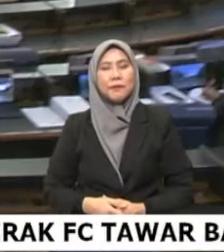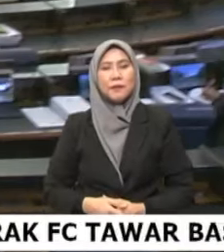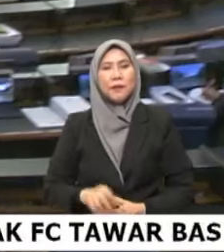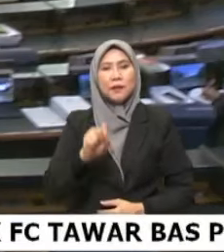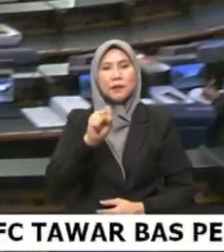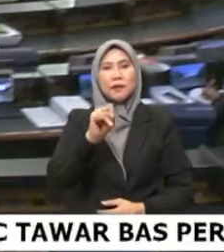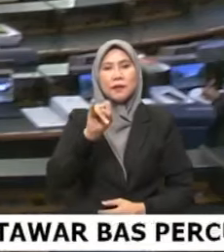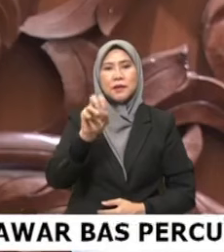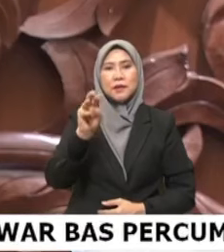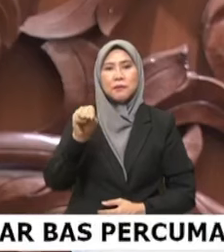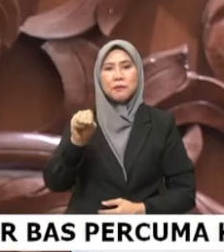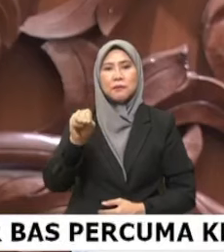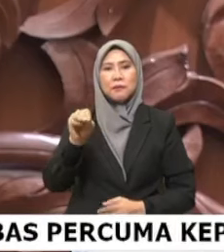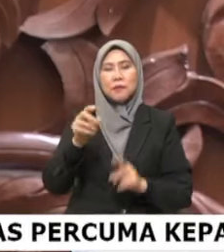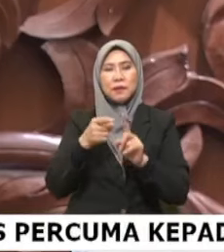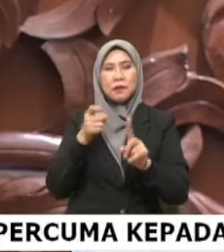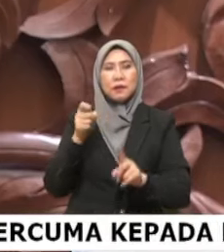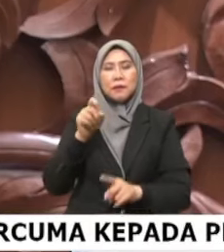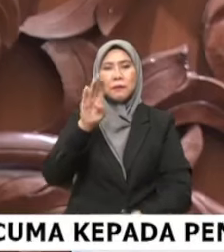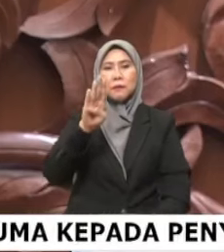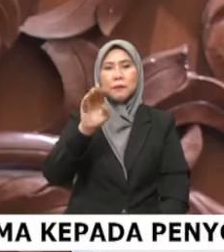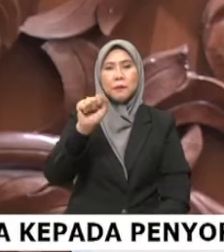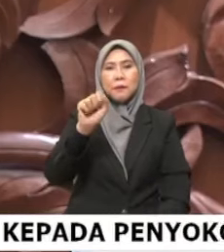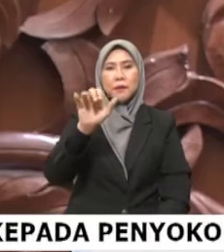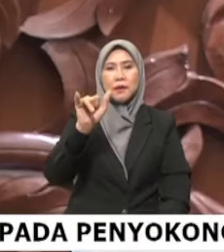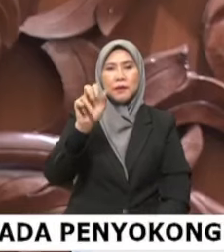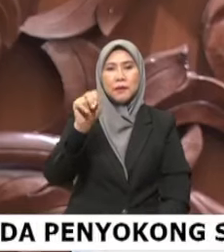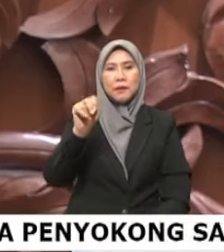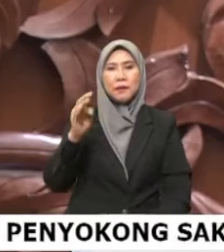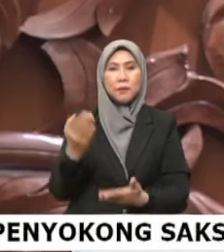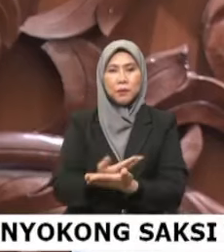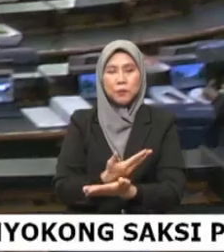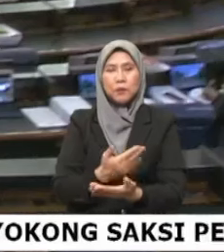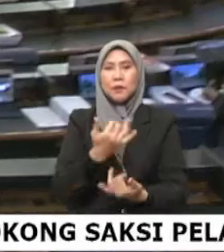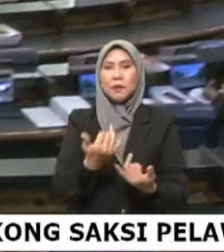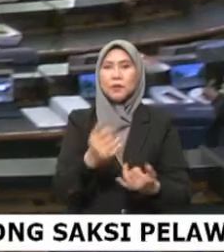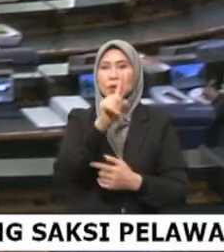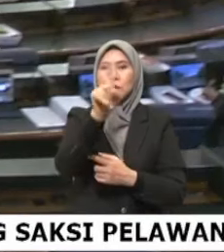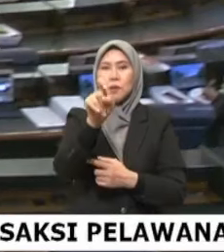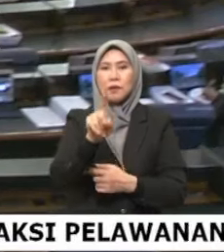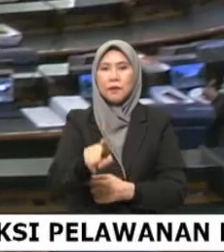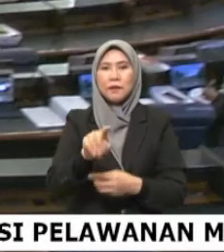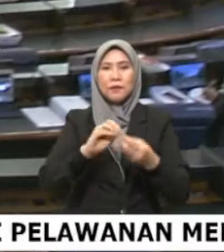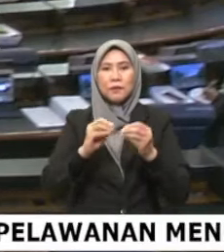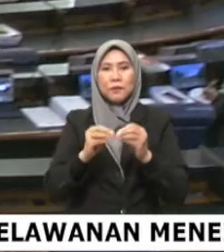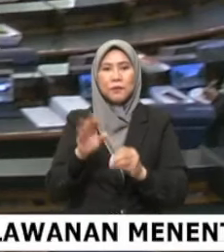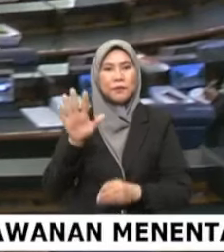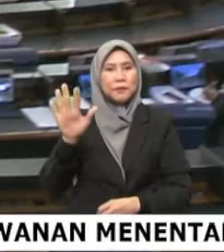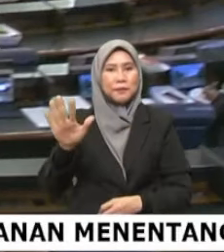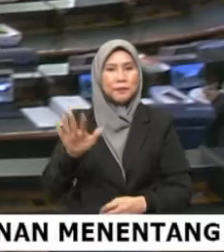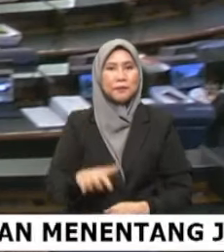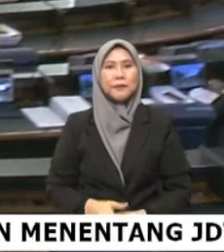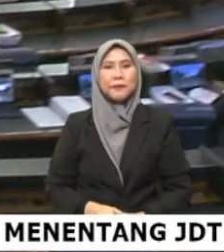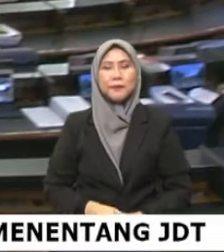Sim Zizin, Bayan Baru. Tuan Yang di-Pertua, Bayan Baru, soalan nombor 5. Terima kasih.